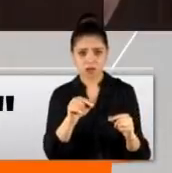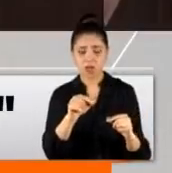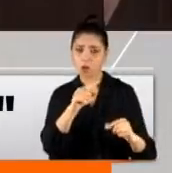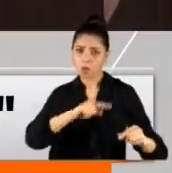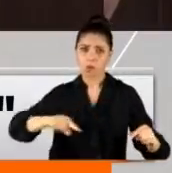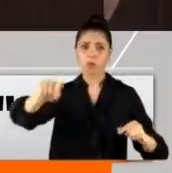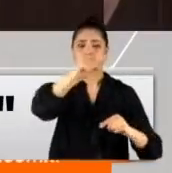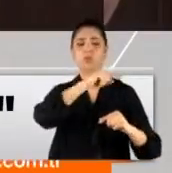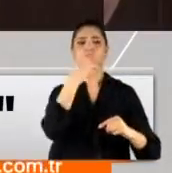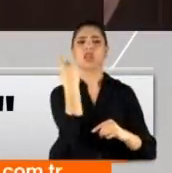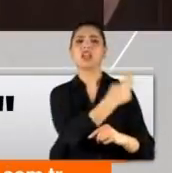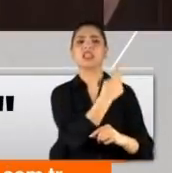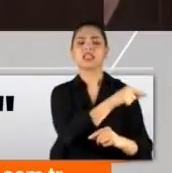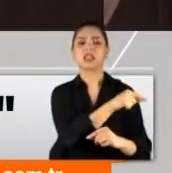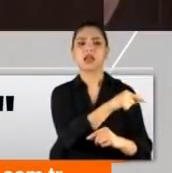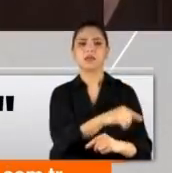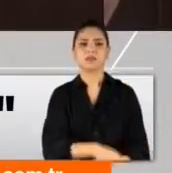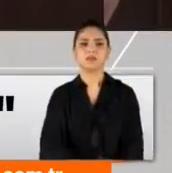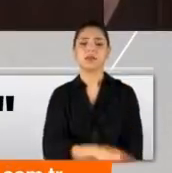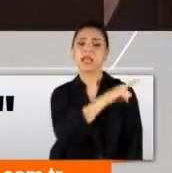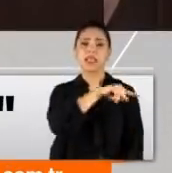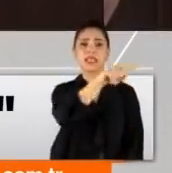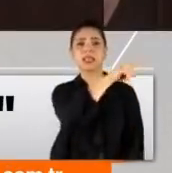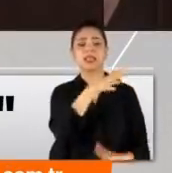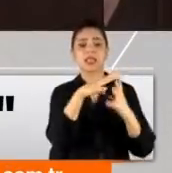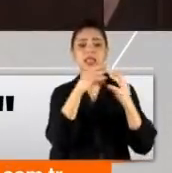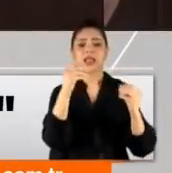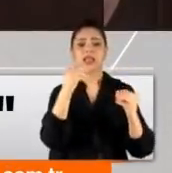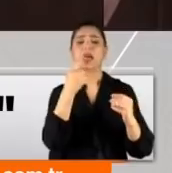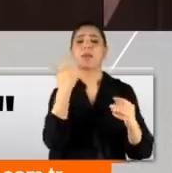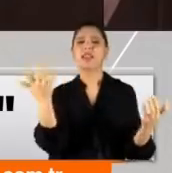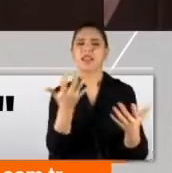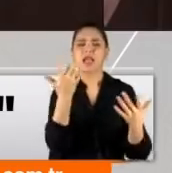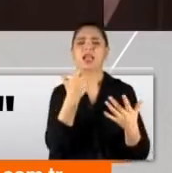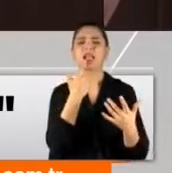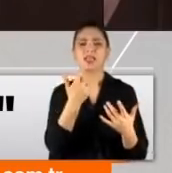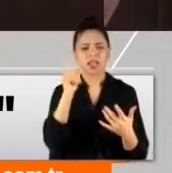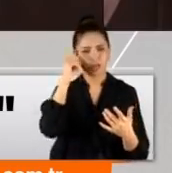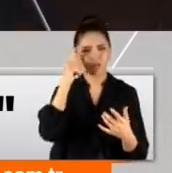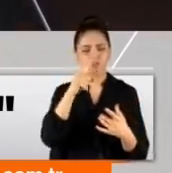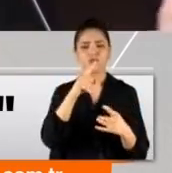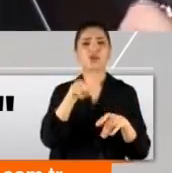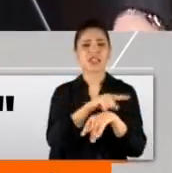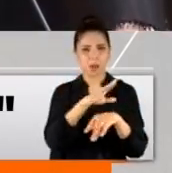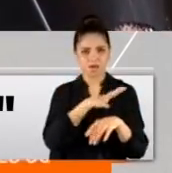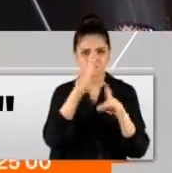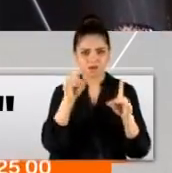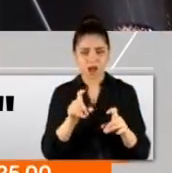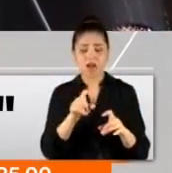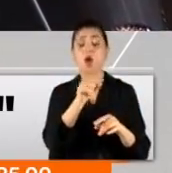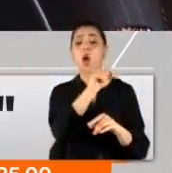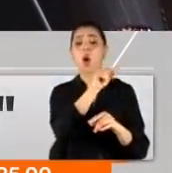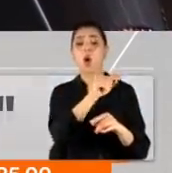bunlar sizdedir, sizde. Sizin o kayıp yıllar diye düşündüğümüz zamanlar var ya orada. Yahu sizin şu